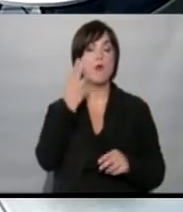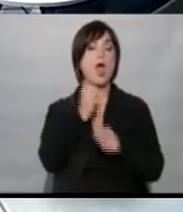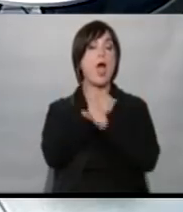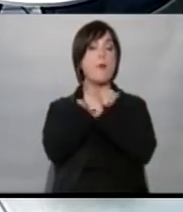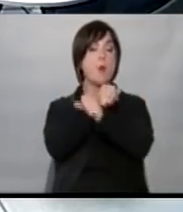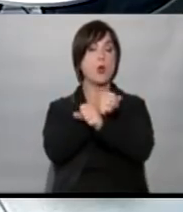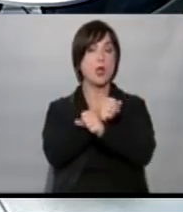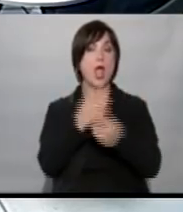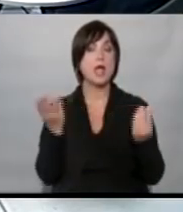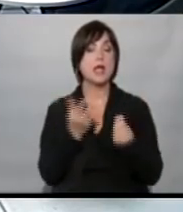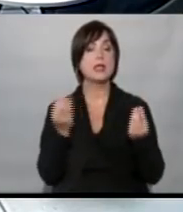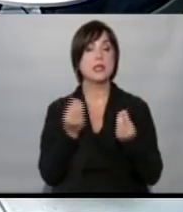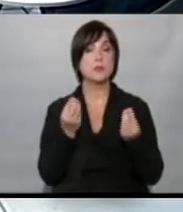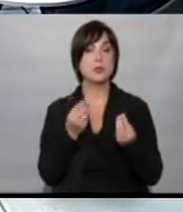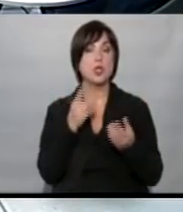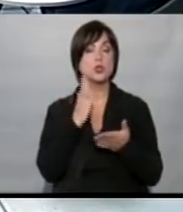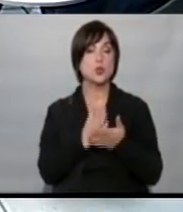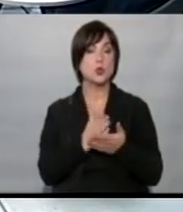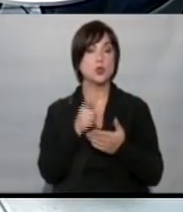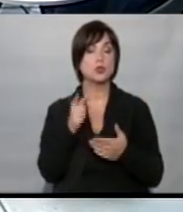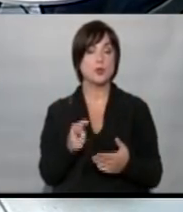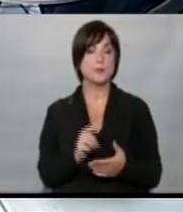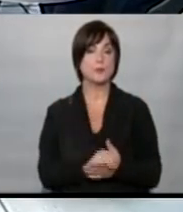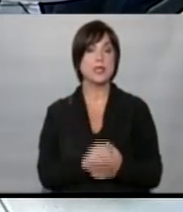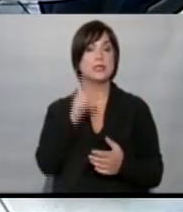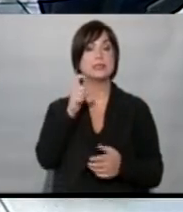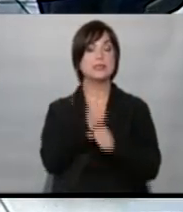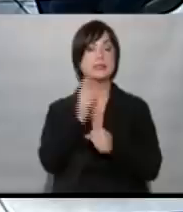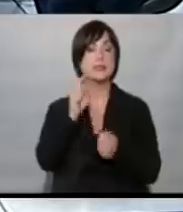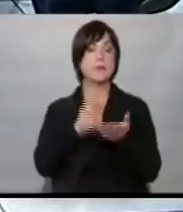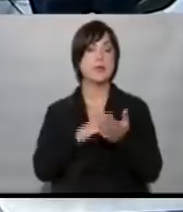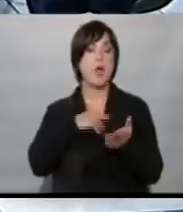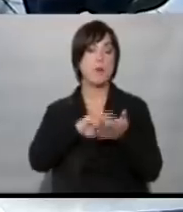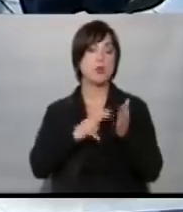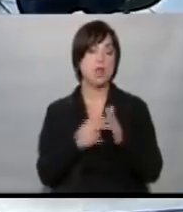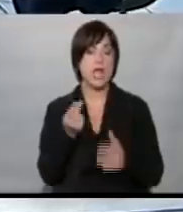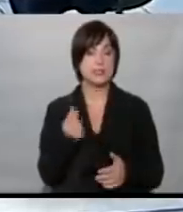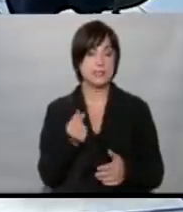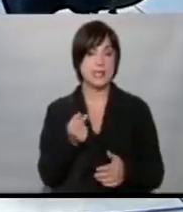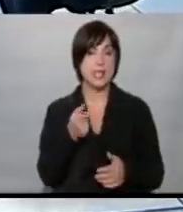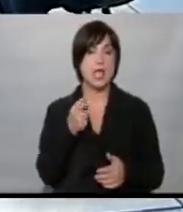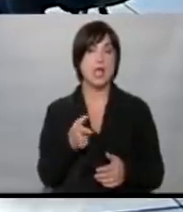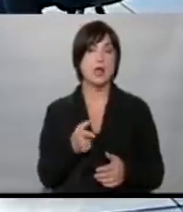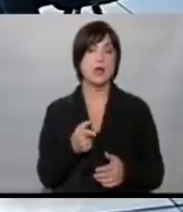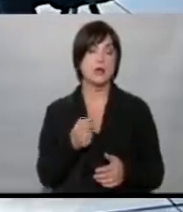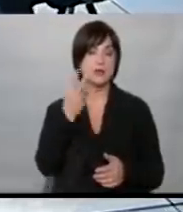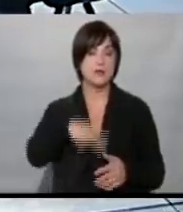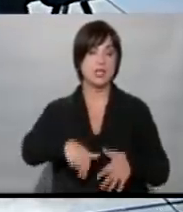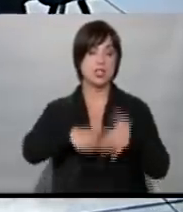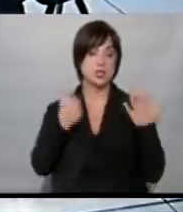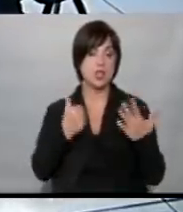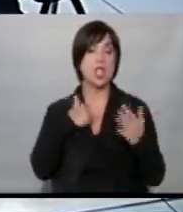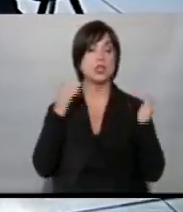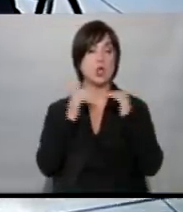Не, рекам, каде пишува дека е и право тогаш, на бойкот. Да, и тогаш СДСМ ја понесе политичката цена. Инаку цена во 2006. Инаку